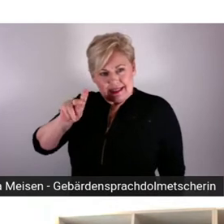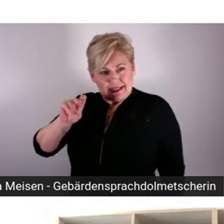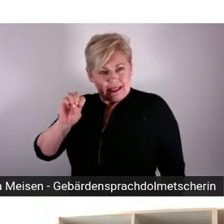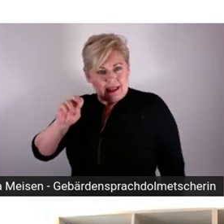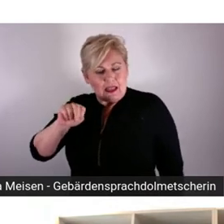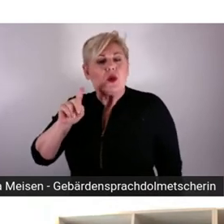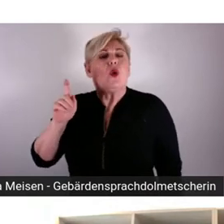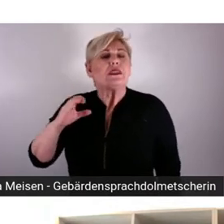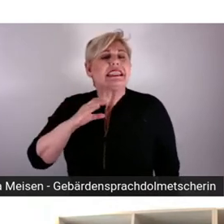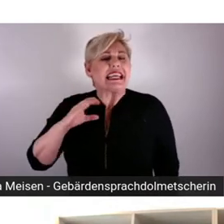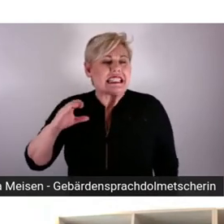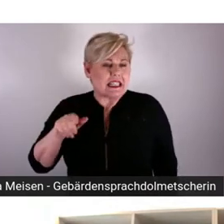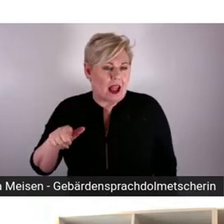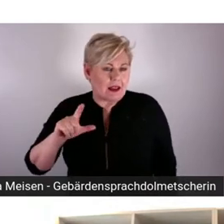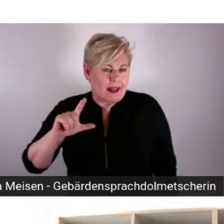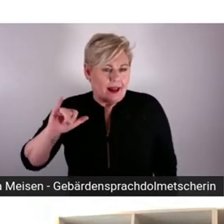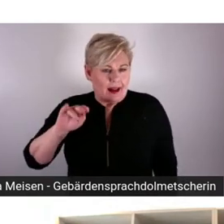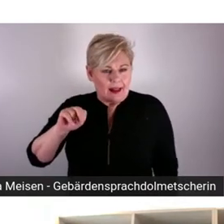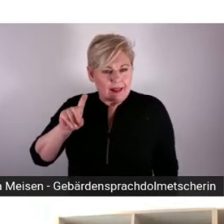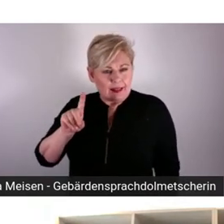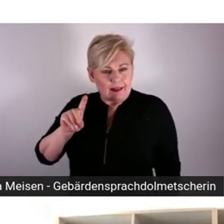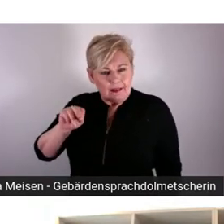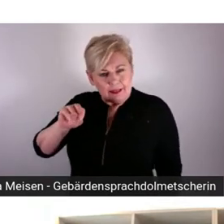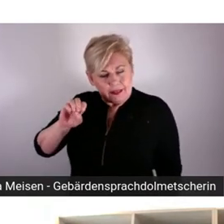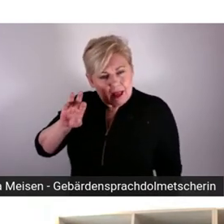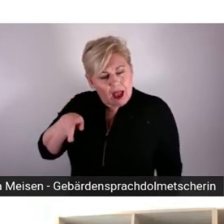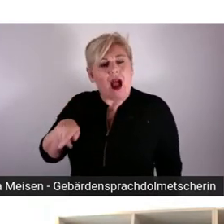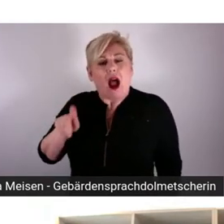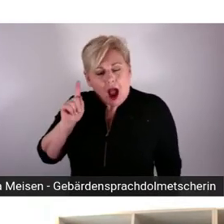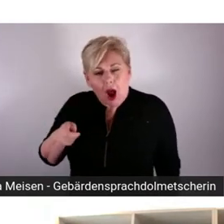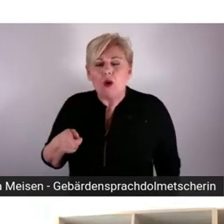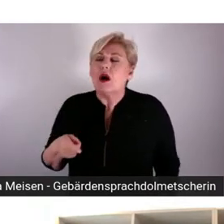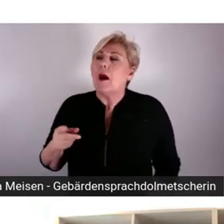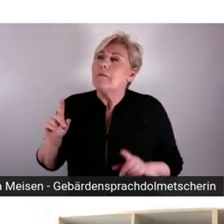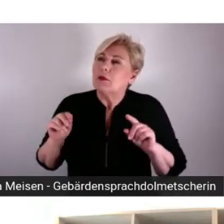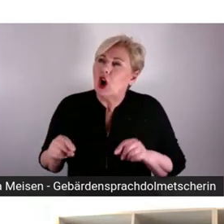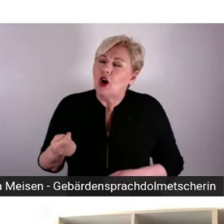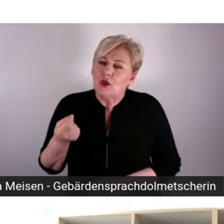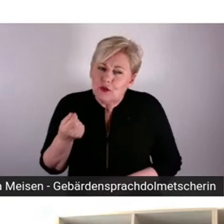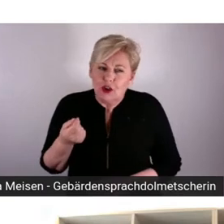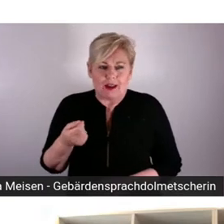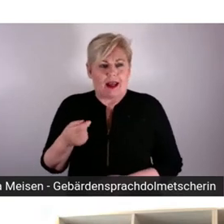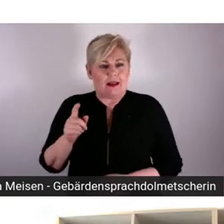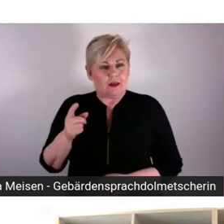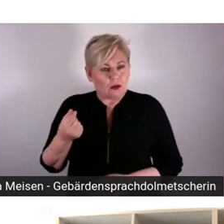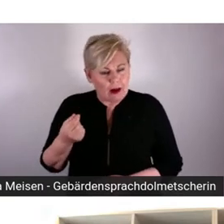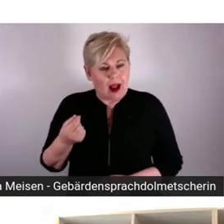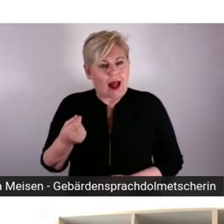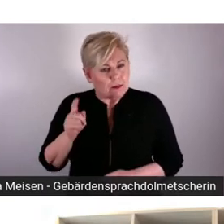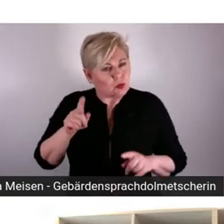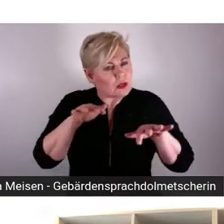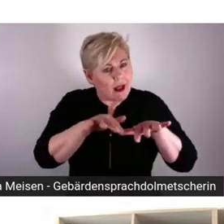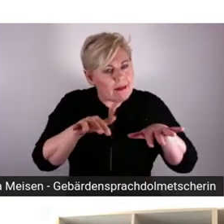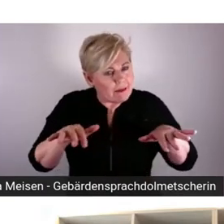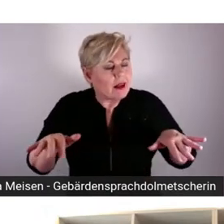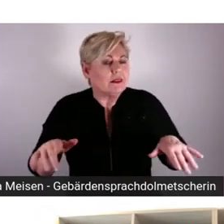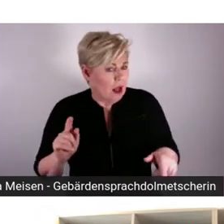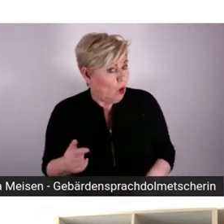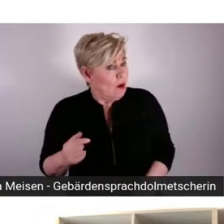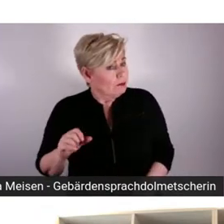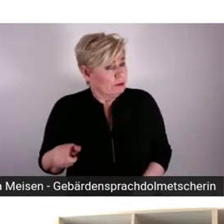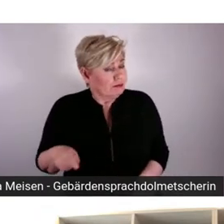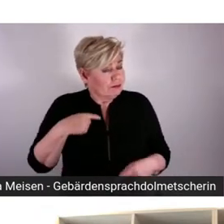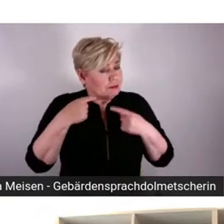Christian Lindner hat auch die Bedeutung von Geld und dass etwas ankommt natürlich hervorgehoben und hat gesagt, dass